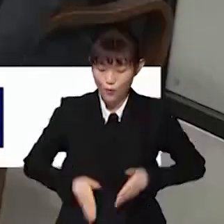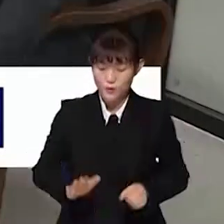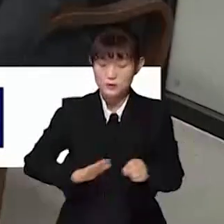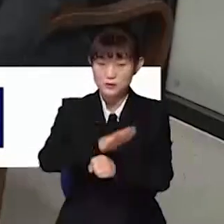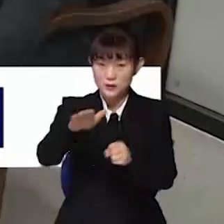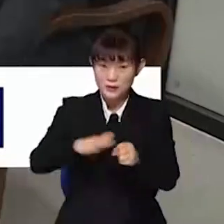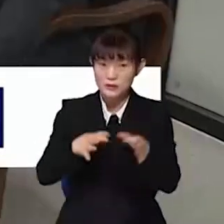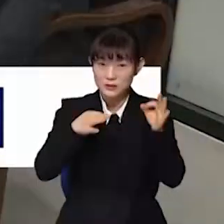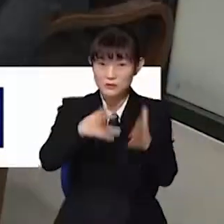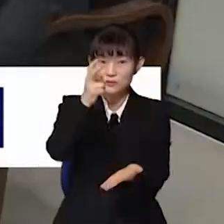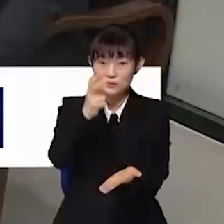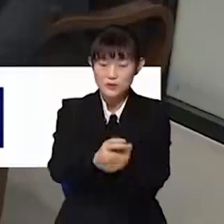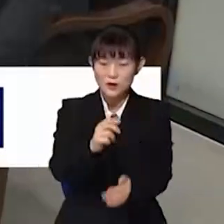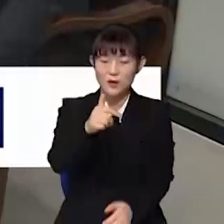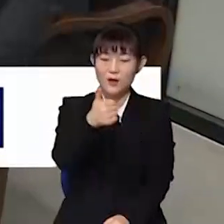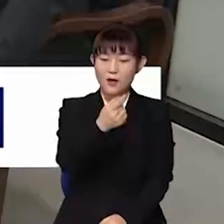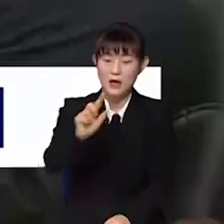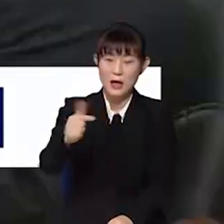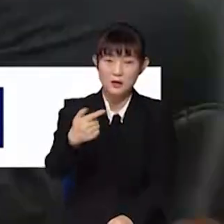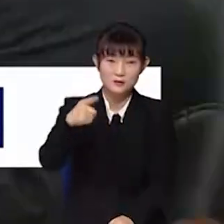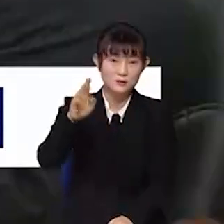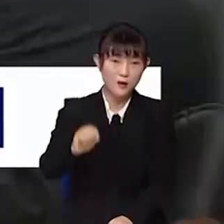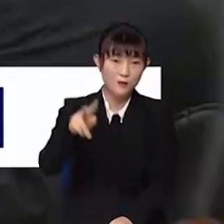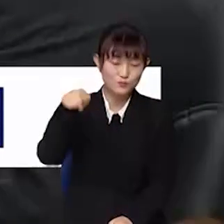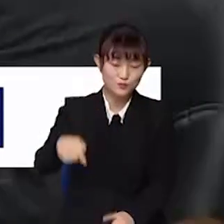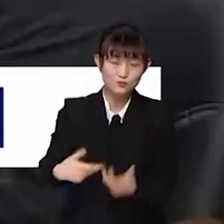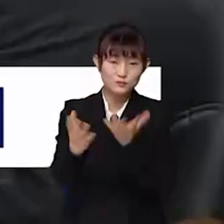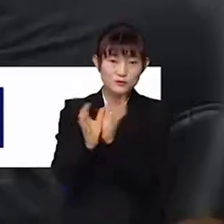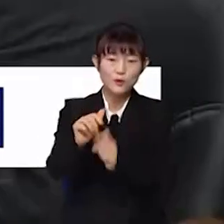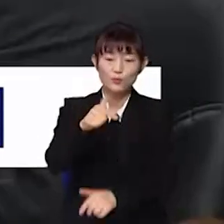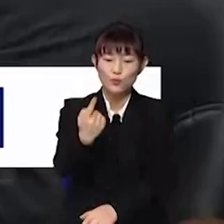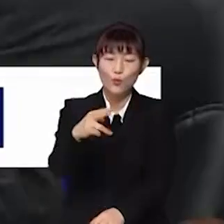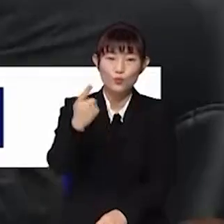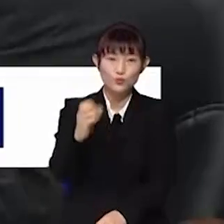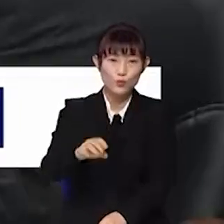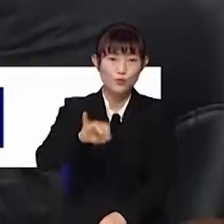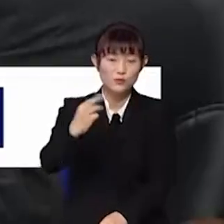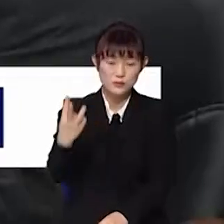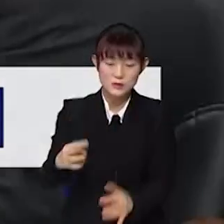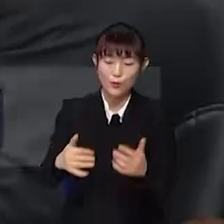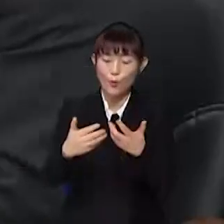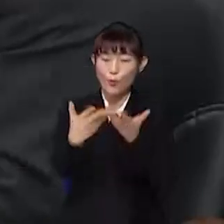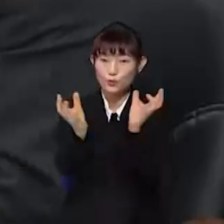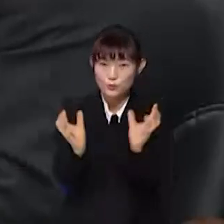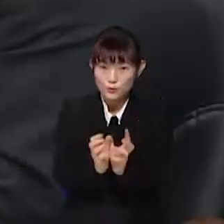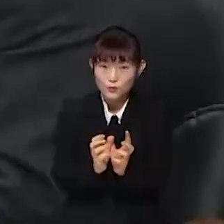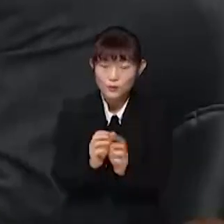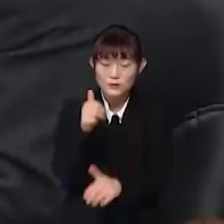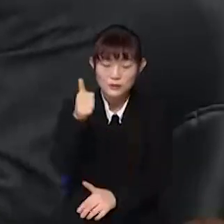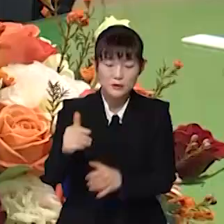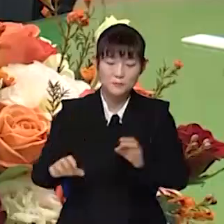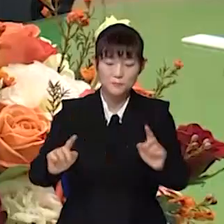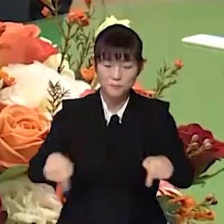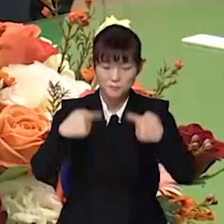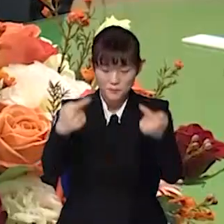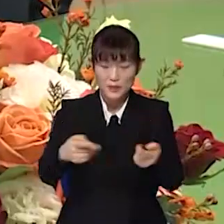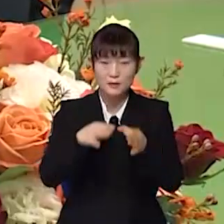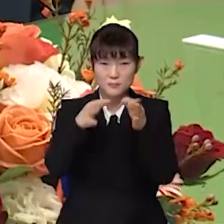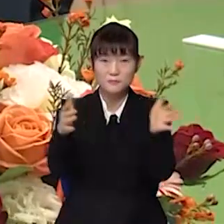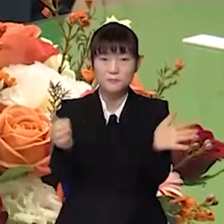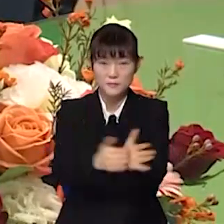고향사랑기부제에 한갑수 전 농림부 장관과 노동일 전남사회복지공동모금회 회장 등이 참여해